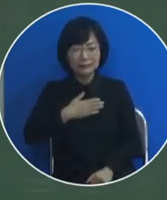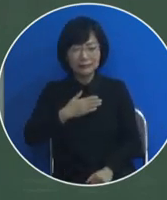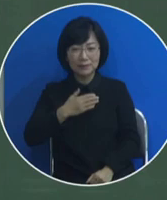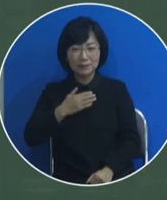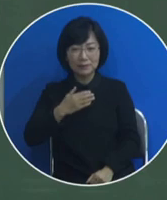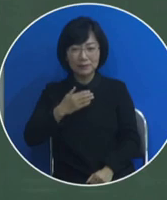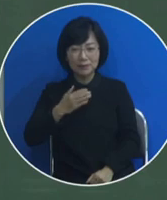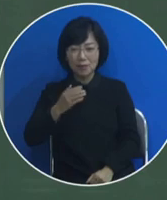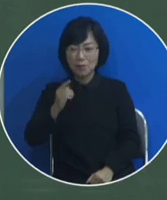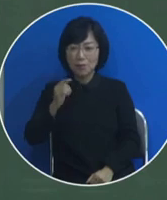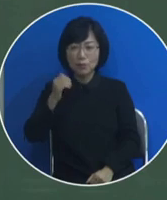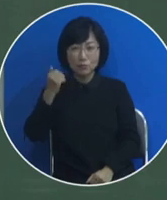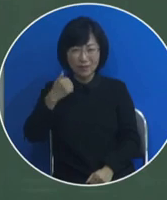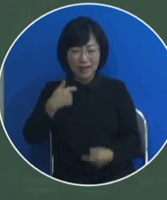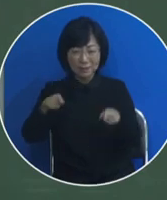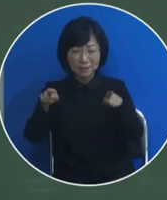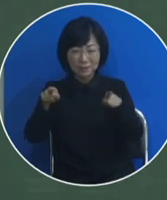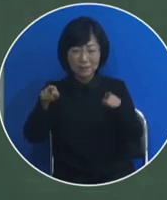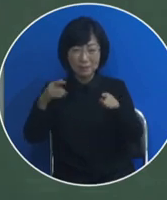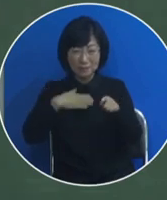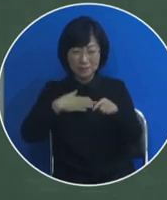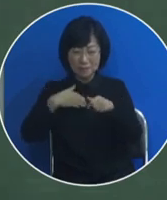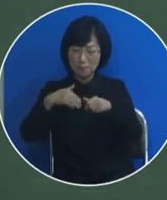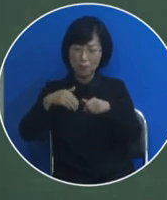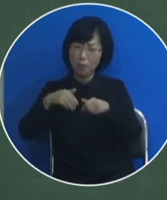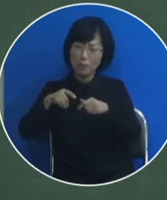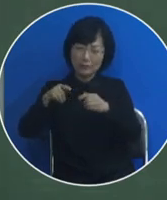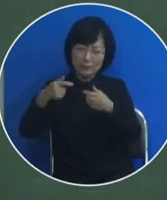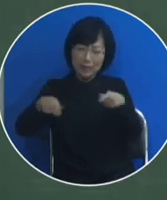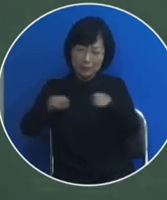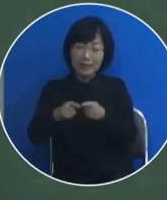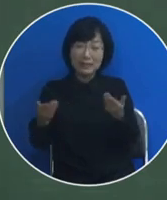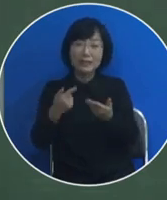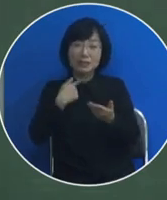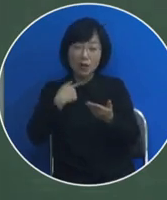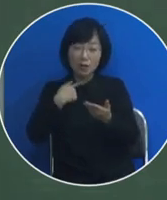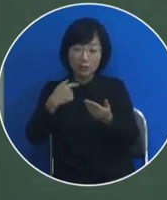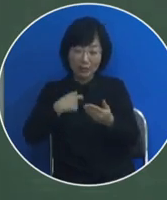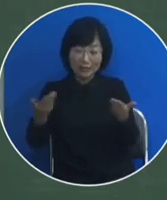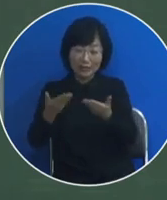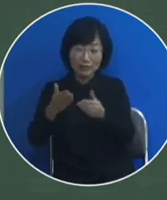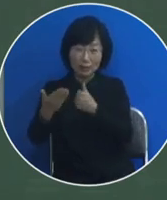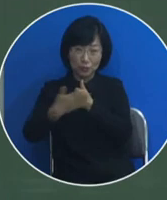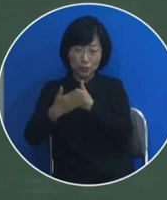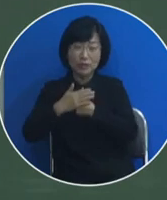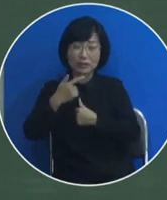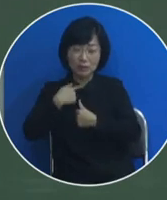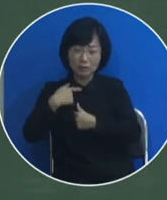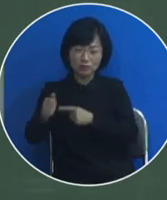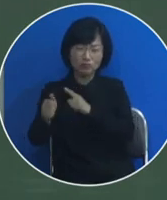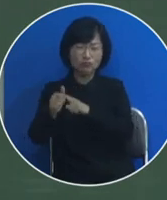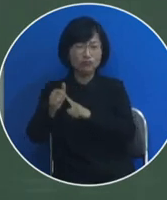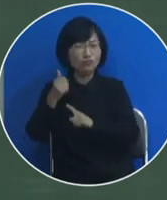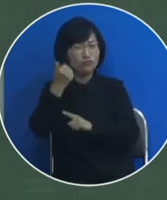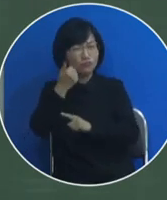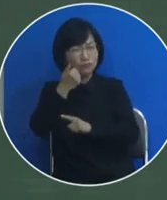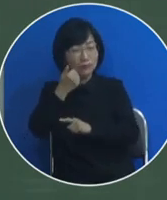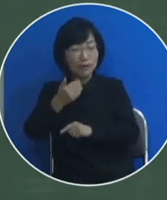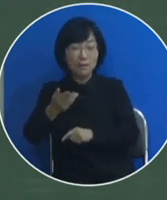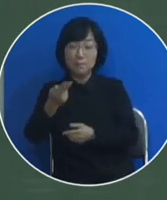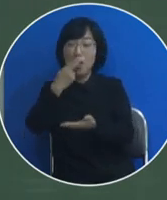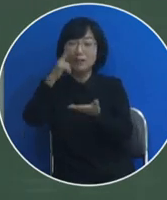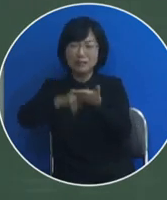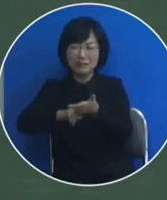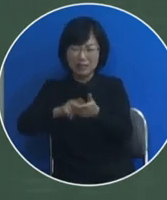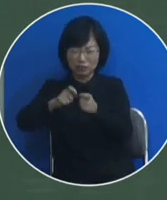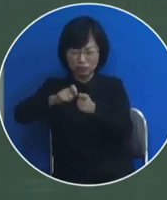이만한 편지를 내게 보냈어요. That a person a long time ago who worked underneath me, he sent me many letters. 이제 그게 뭔 거니까 뭐 편지 내용 속에